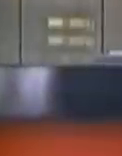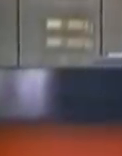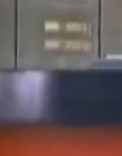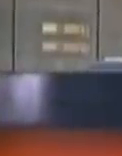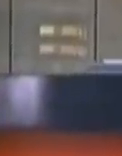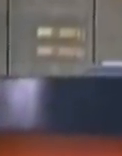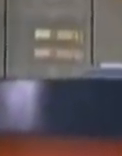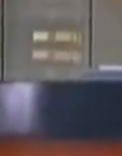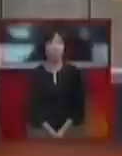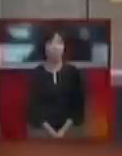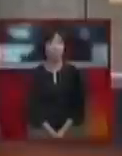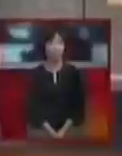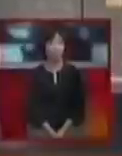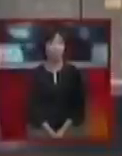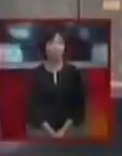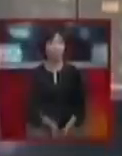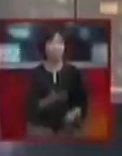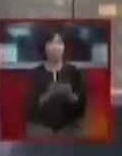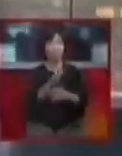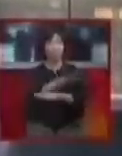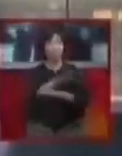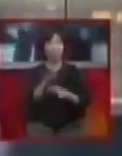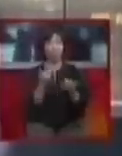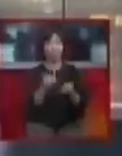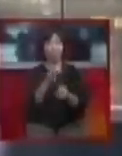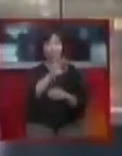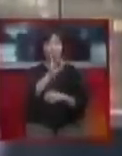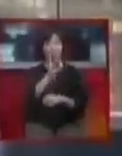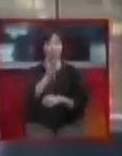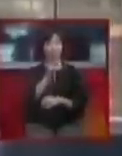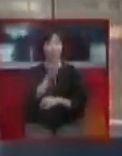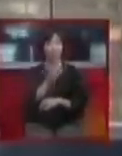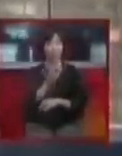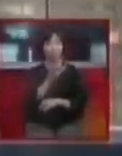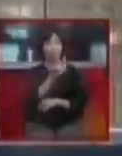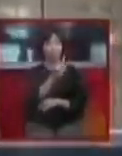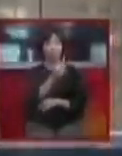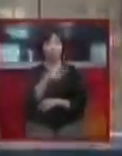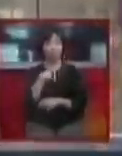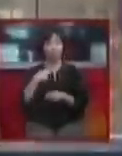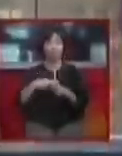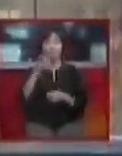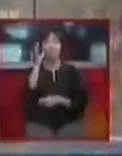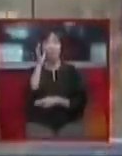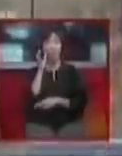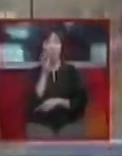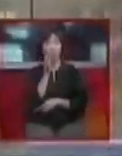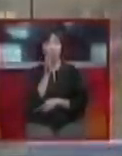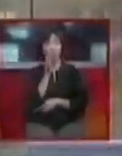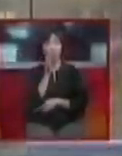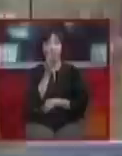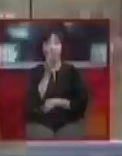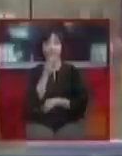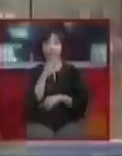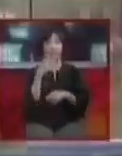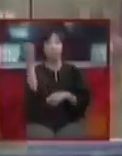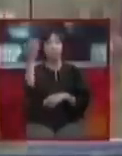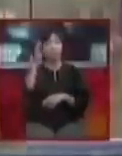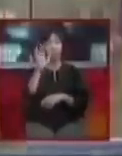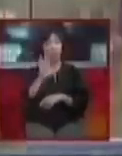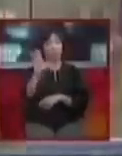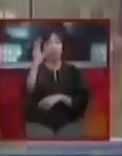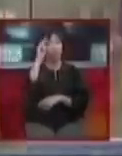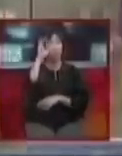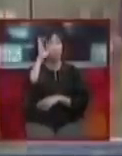Magandang gabi, ngayon ay 23 ng Hulyo 2012. Ako po si Cheryl Cosim. Inabot ng higit isa't